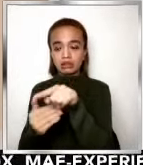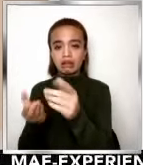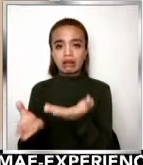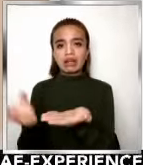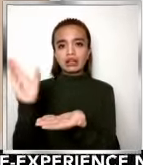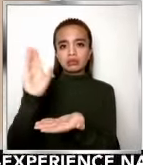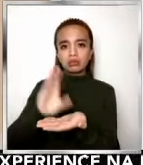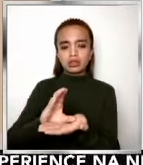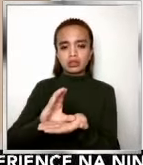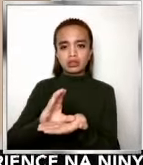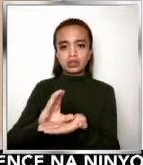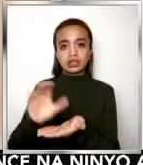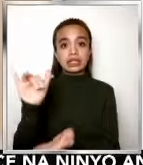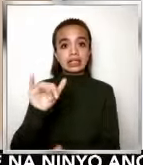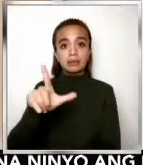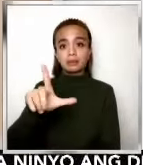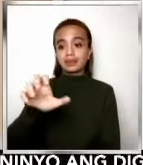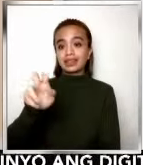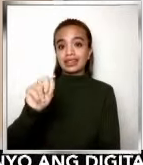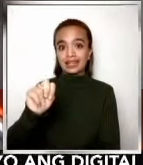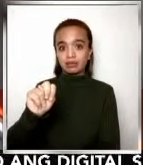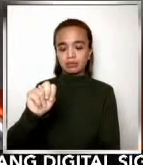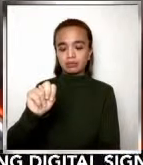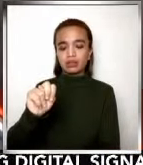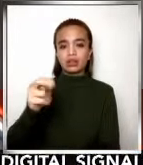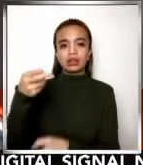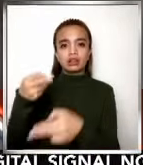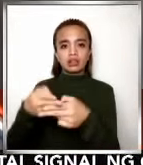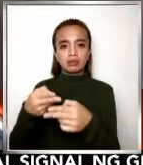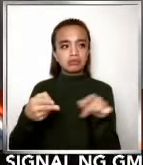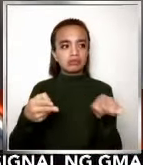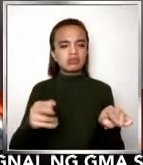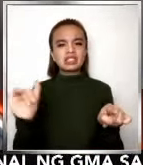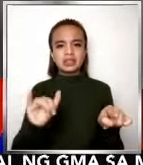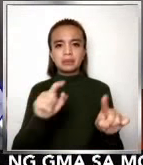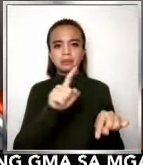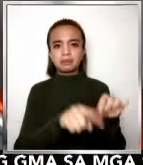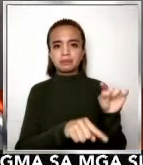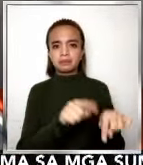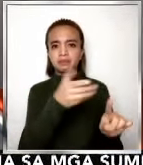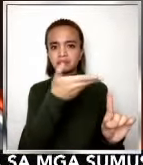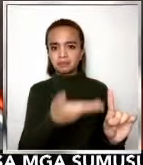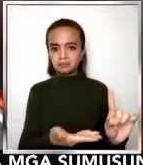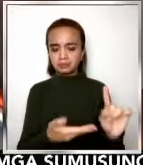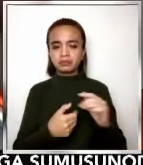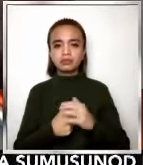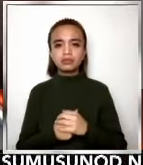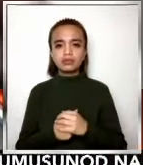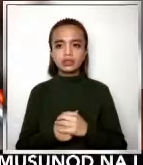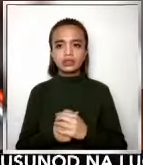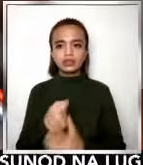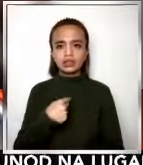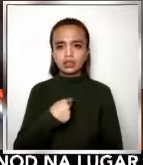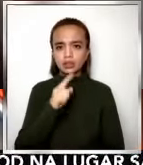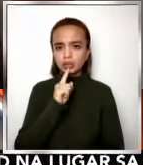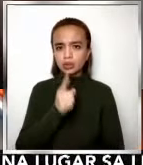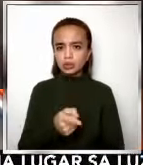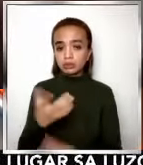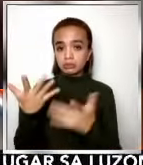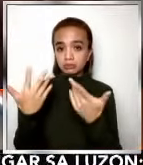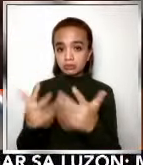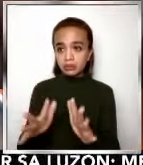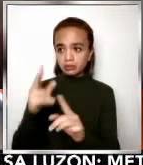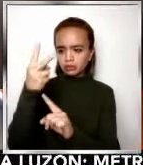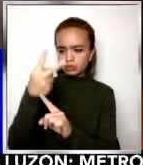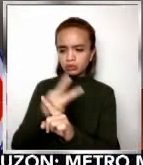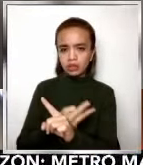na pangalan sa parehong tao at modus. Natuwa kami kasi may kasakyan kami. The same time, kung ikita after 3 months, parang naano